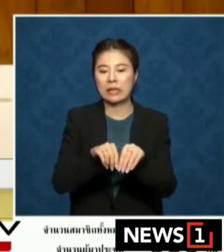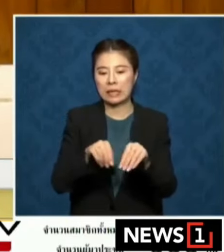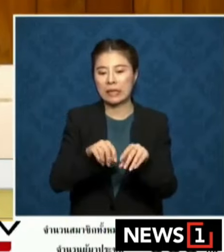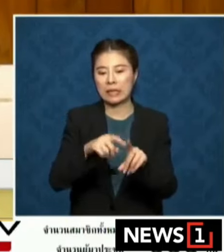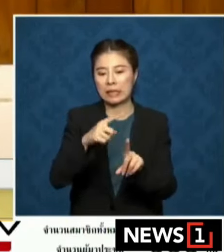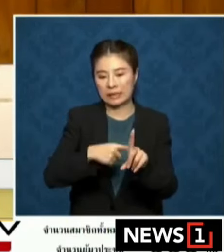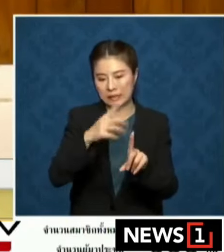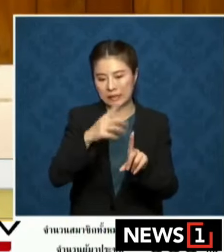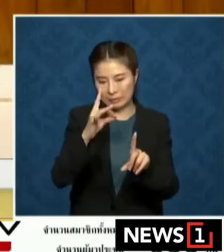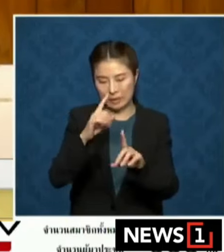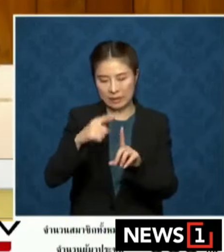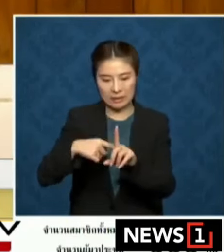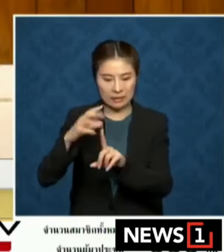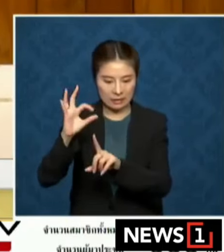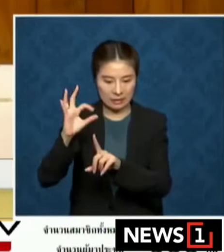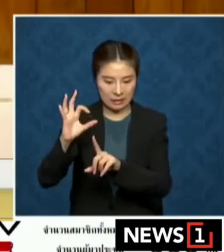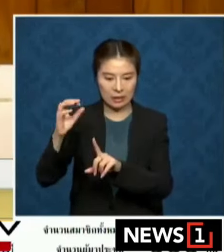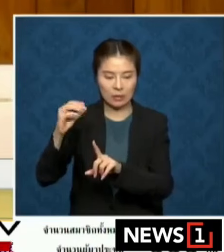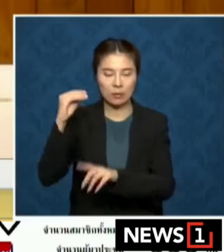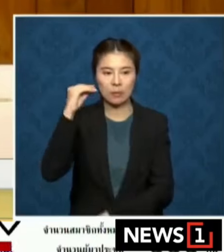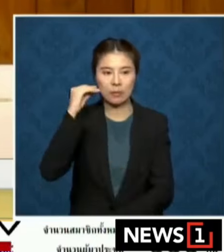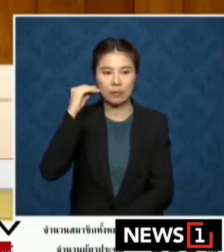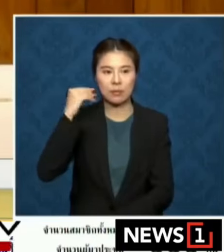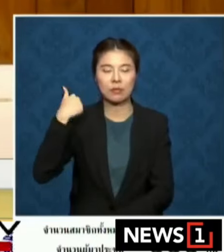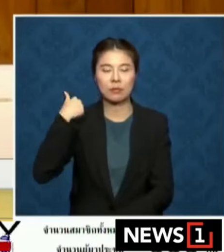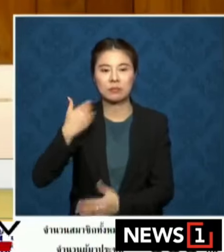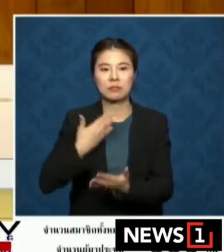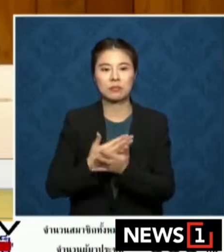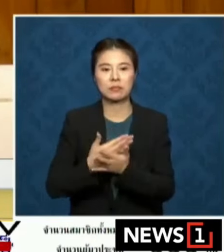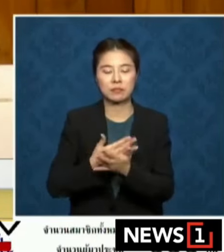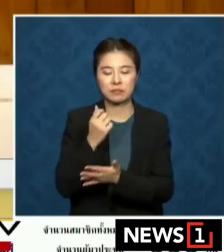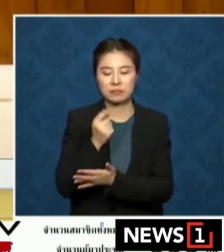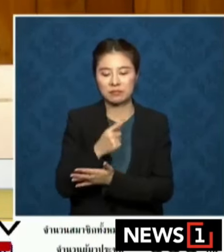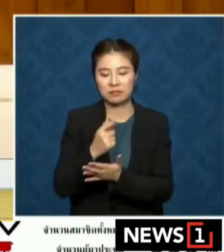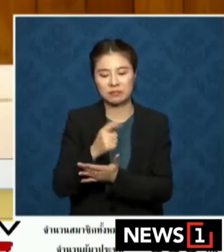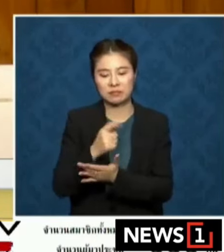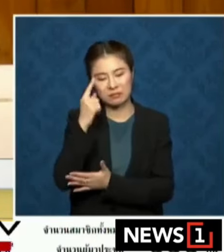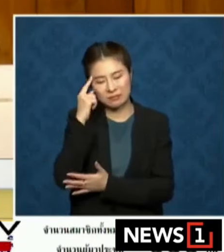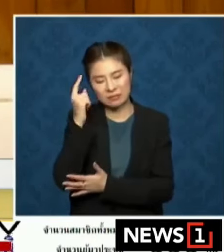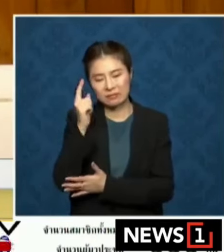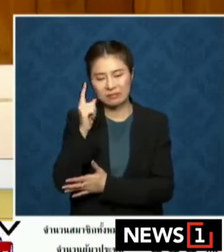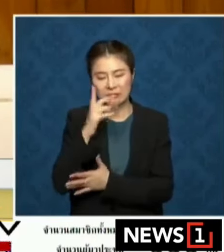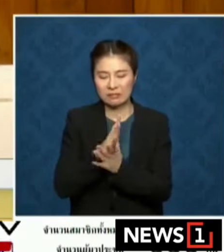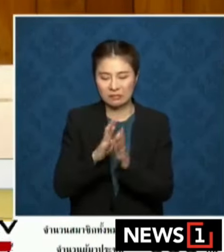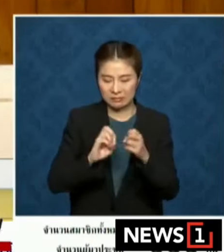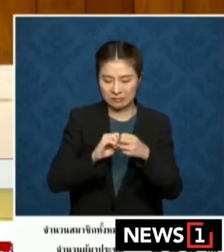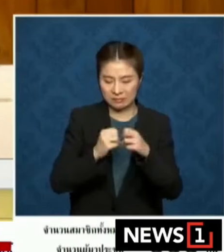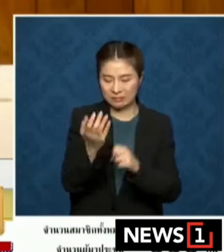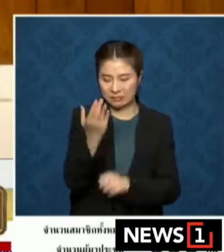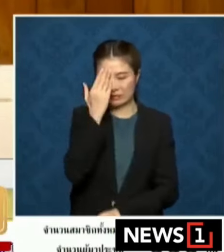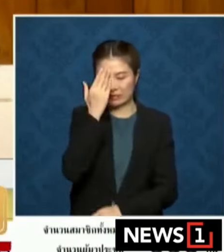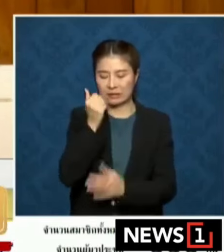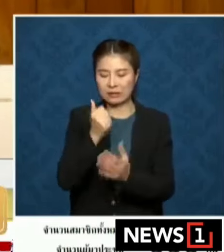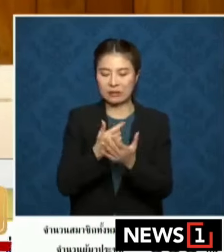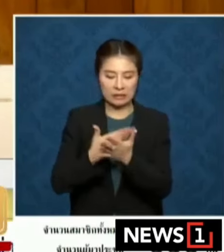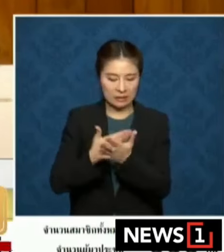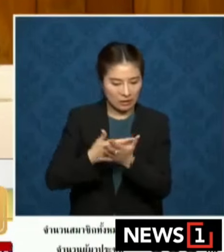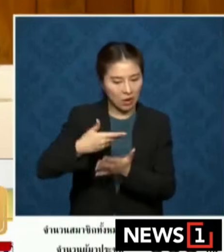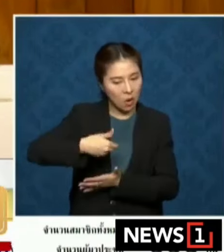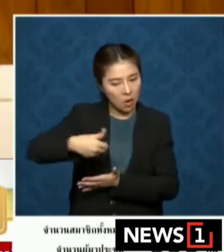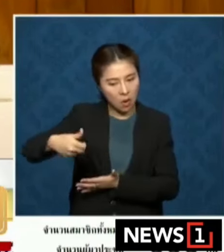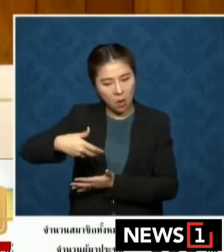จุลภาพไม่สามารถคาดการได้ถูกต้องทั้งหมดล่วงหน้าจึงทำให้บางรายการมีความคลาดเคลื่อนทั้งนี้